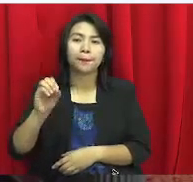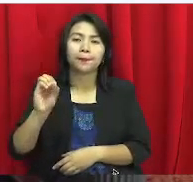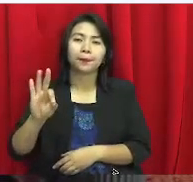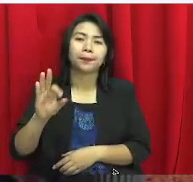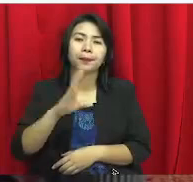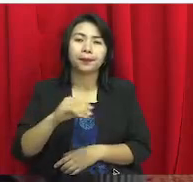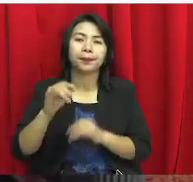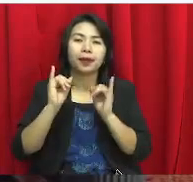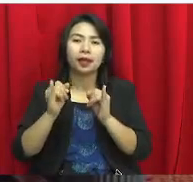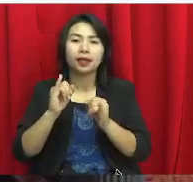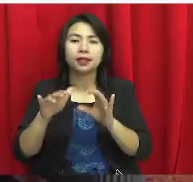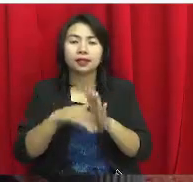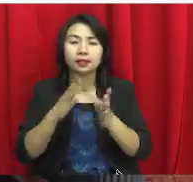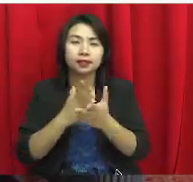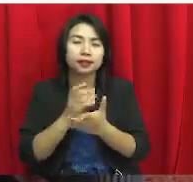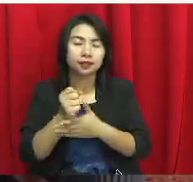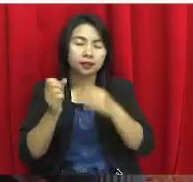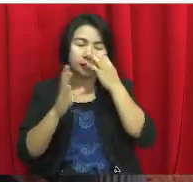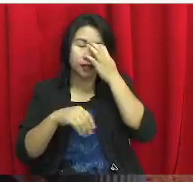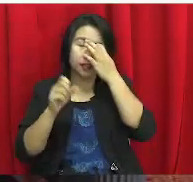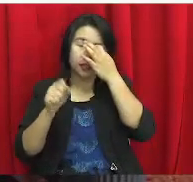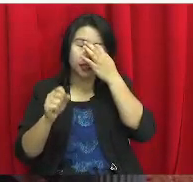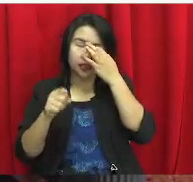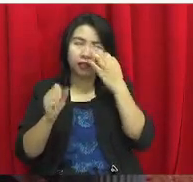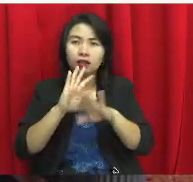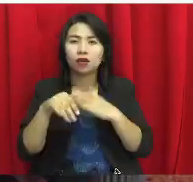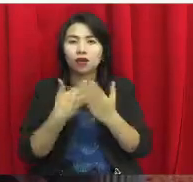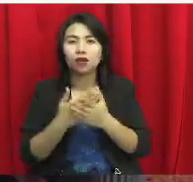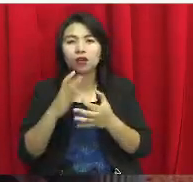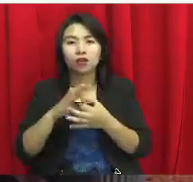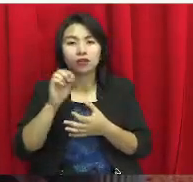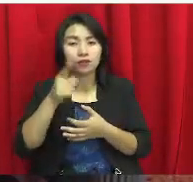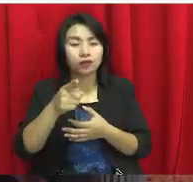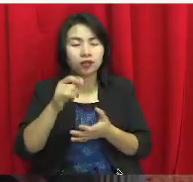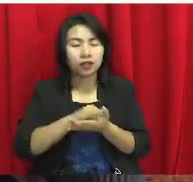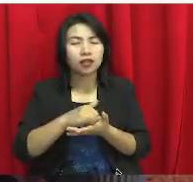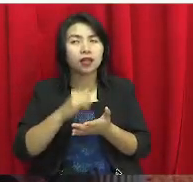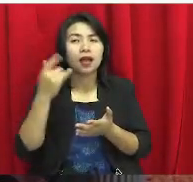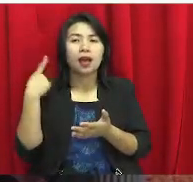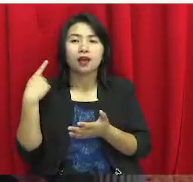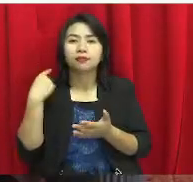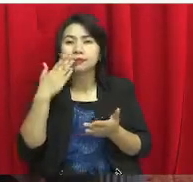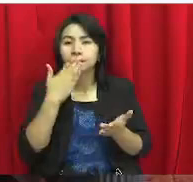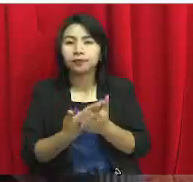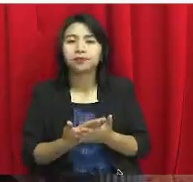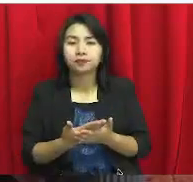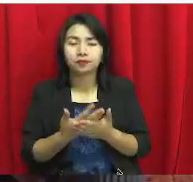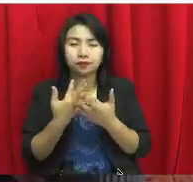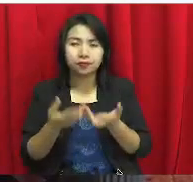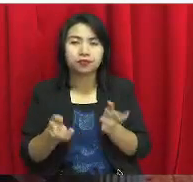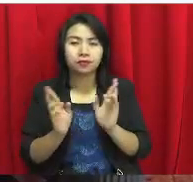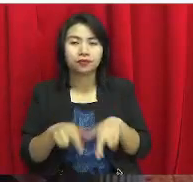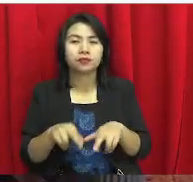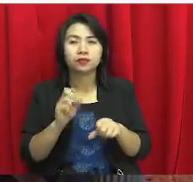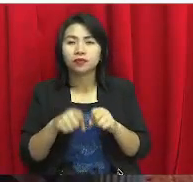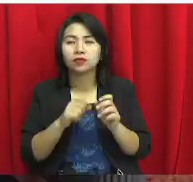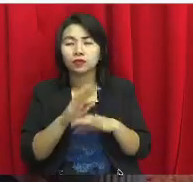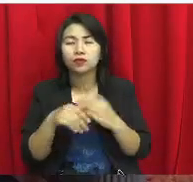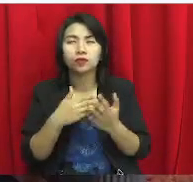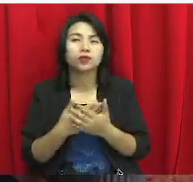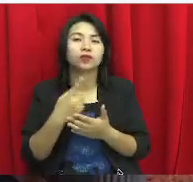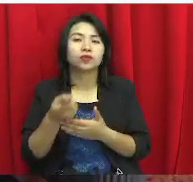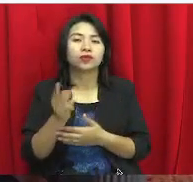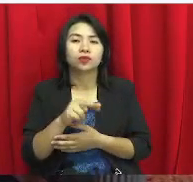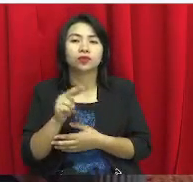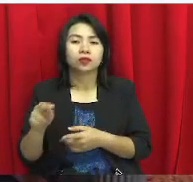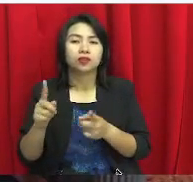righteousness. Lahat yan para magkaroon ka ng resulta na lahat ng ginagawa mo ay truly furnished papuntang good